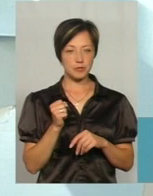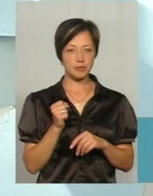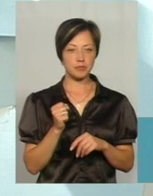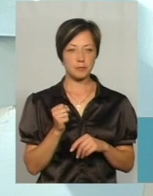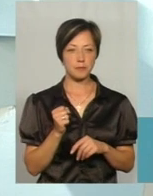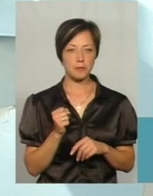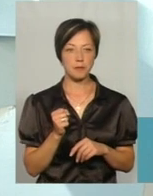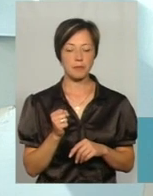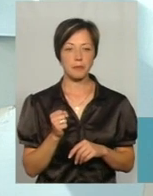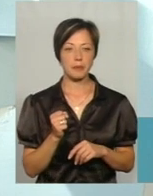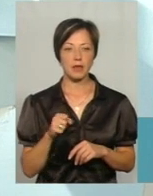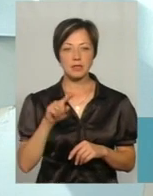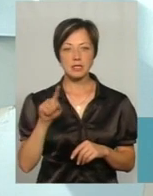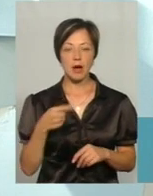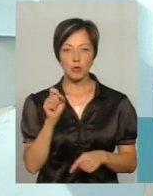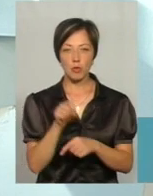уповноваженої особи